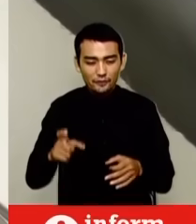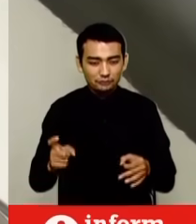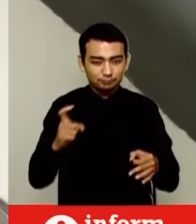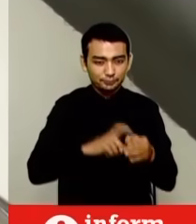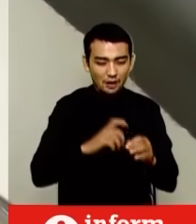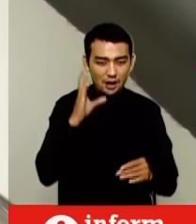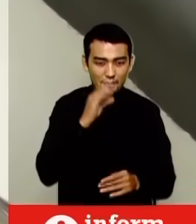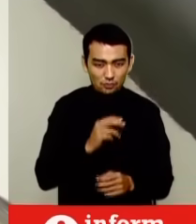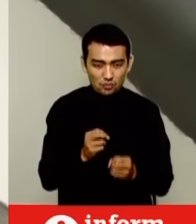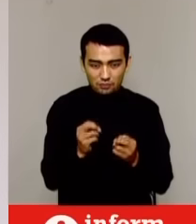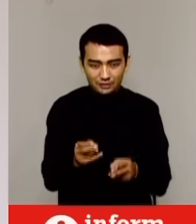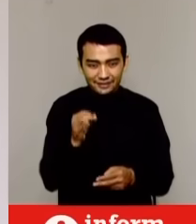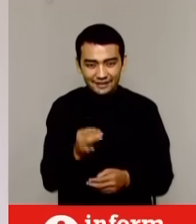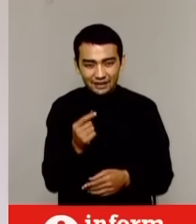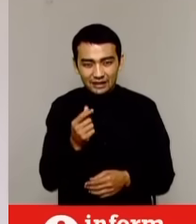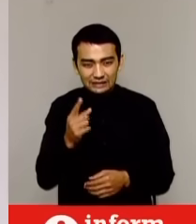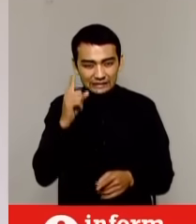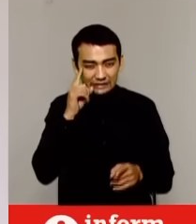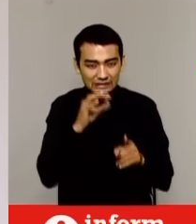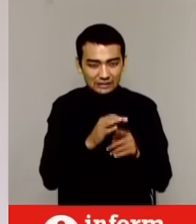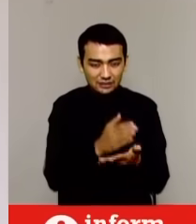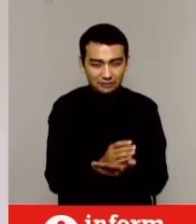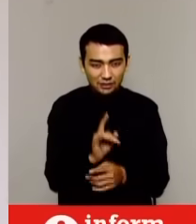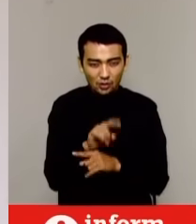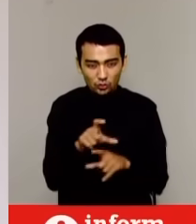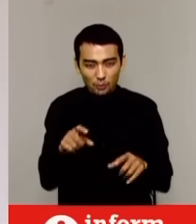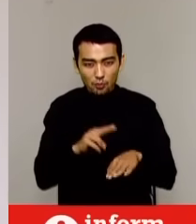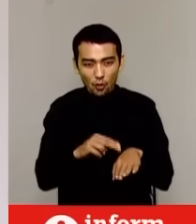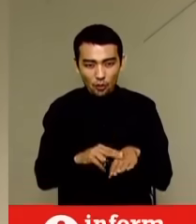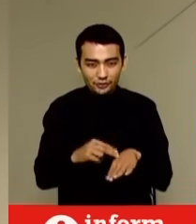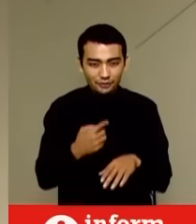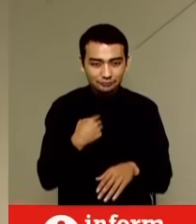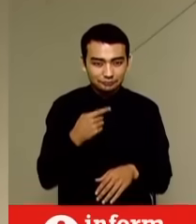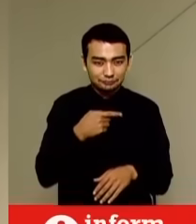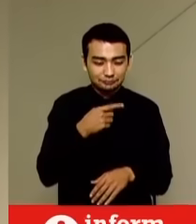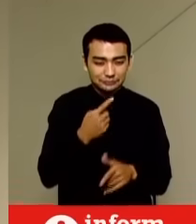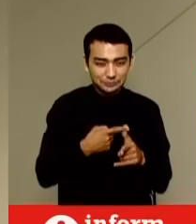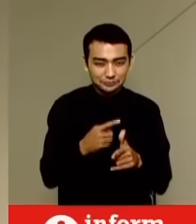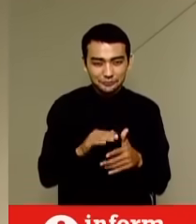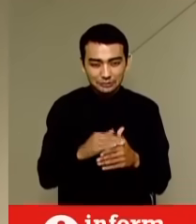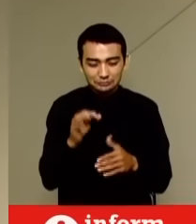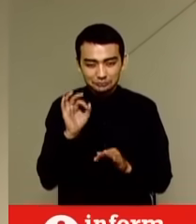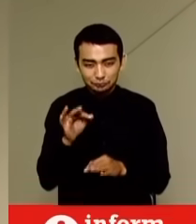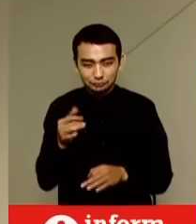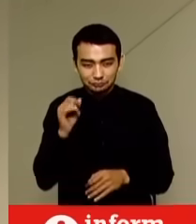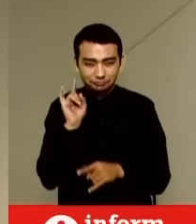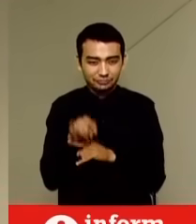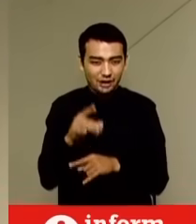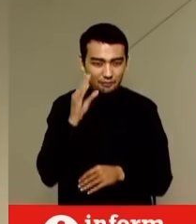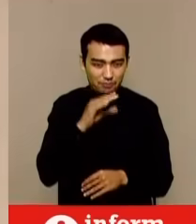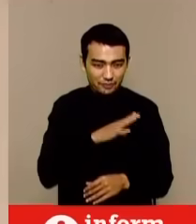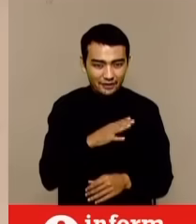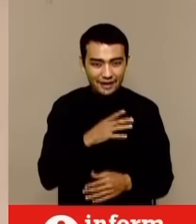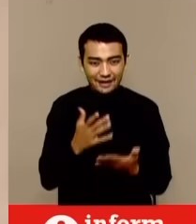бар. Айта кету керек, ақша көздегендер полицейлердің атын жамылып қоңырау шалады. Ал егер ЭЦК кілтін беруден бас тартсаңыз,